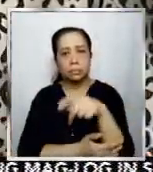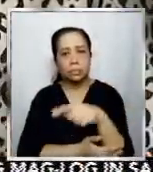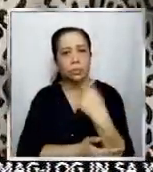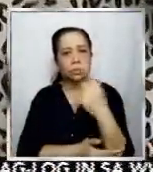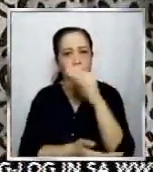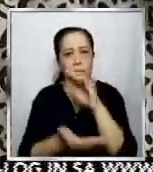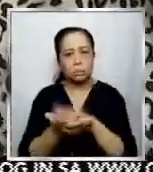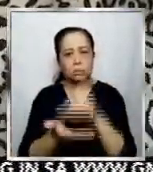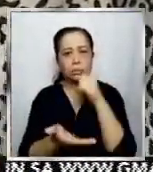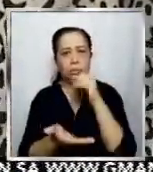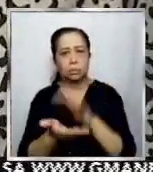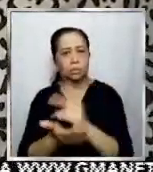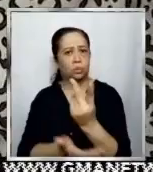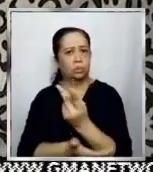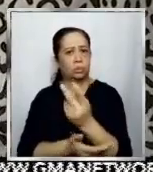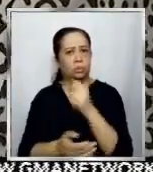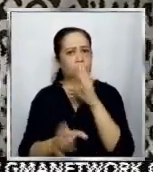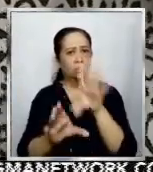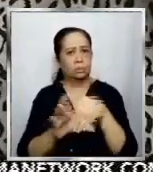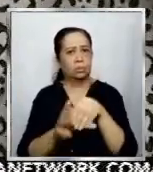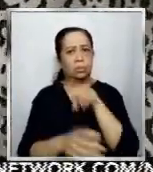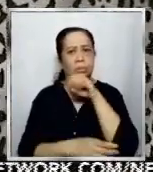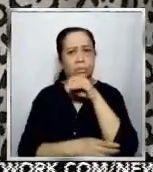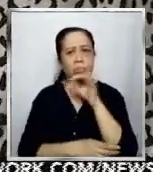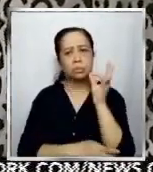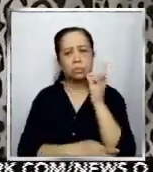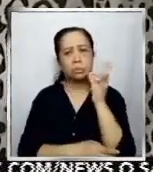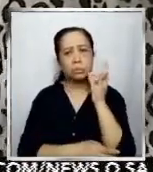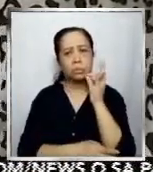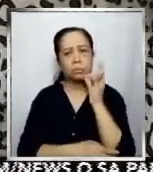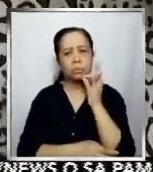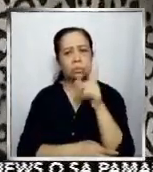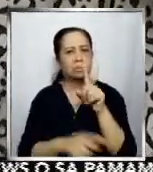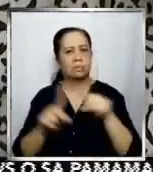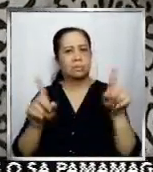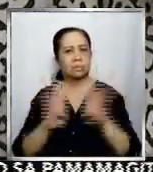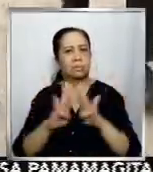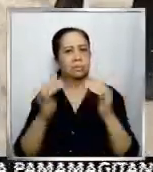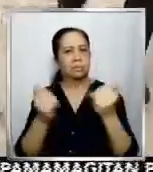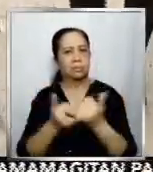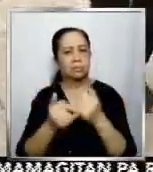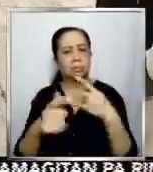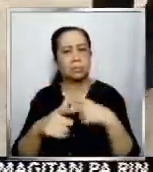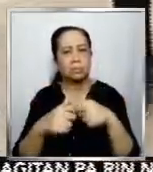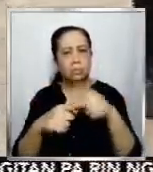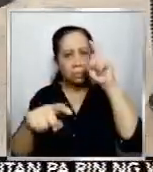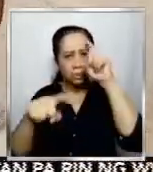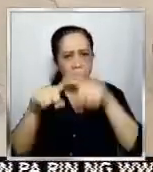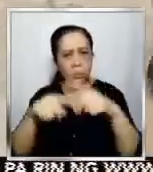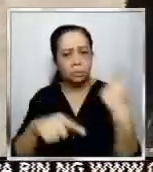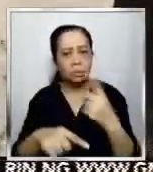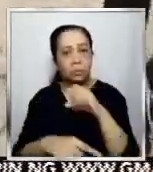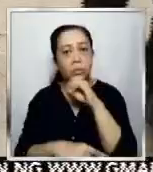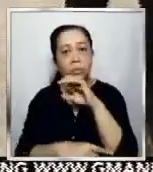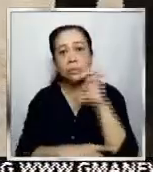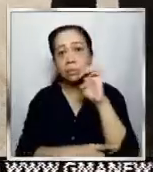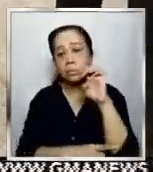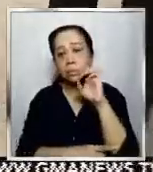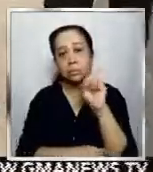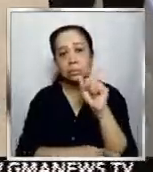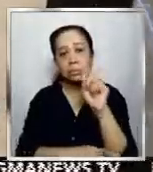Baldomar. Hindi raw kasama si Lola Florinda, dataga ibang barangay at nangungupahan lang doon. Si Lola Esther naman, hindi